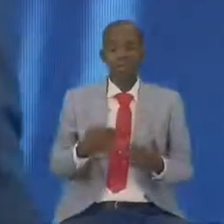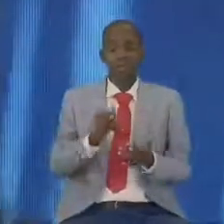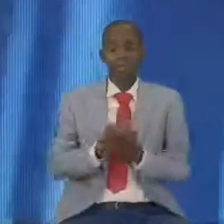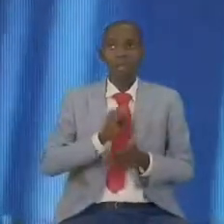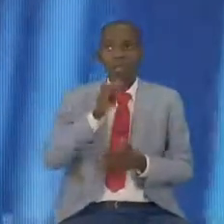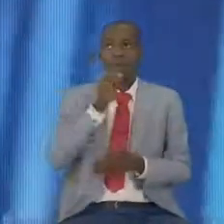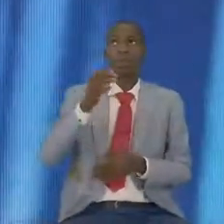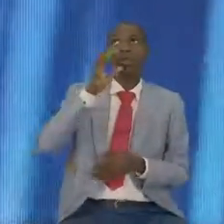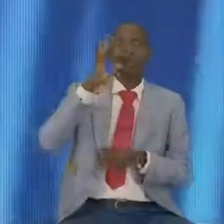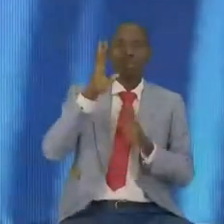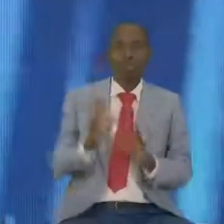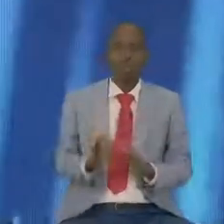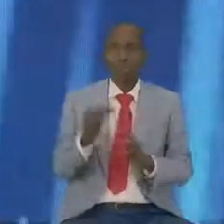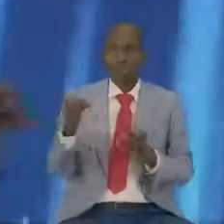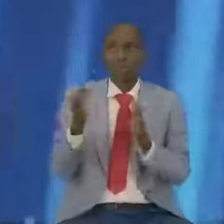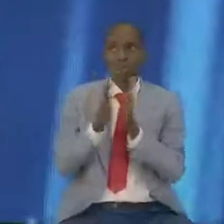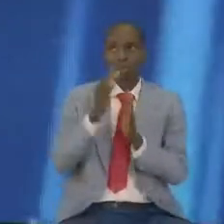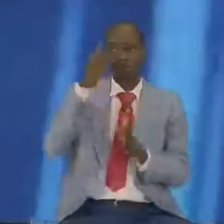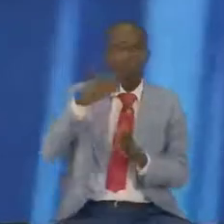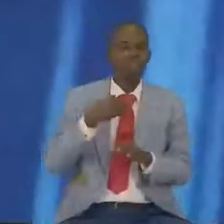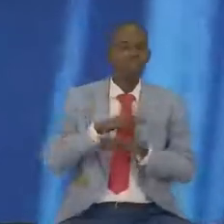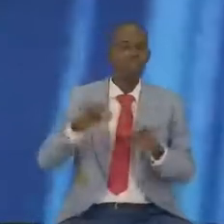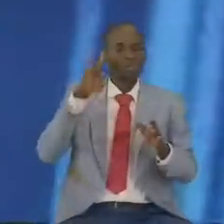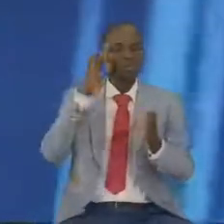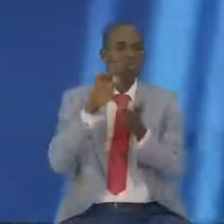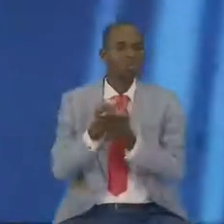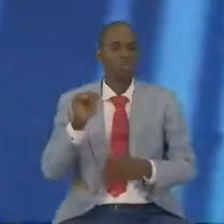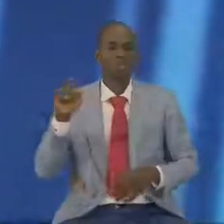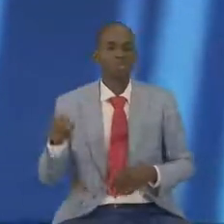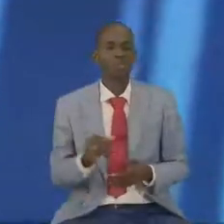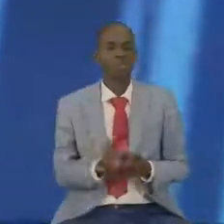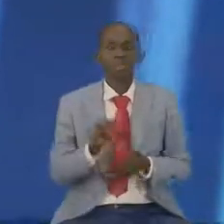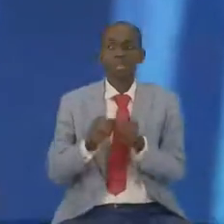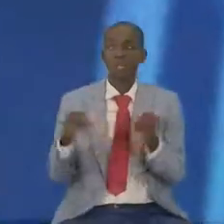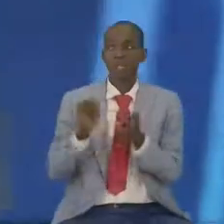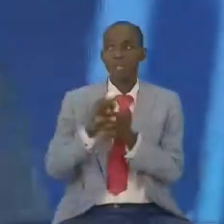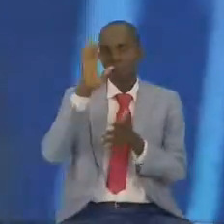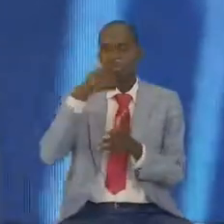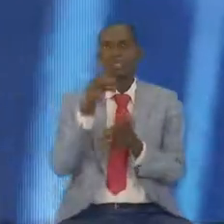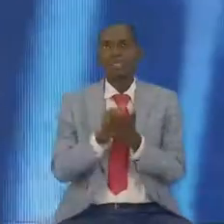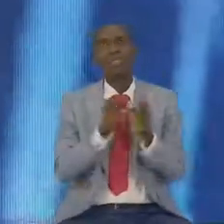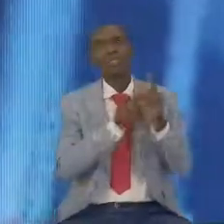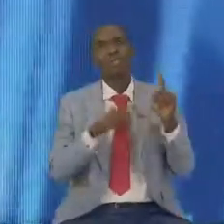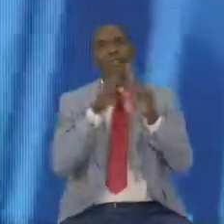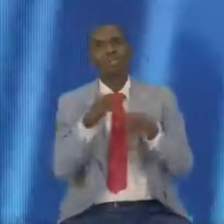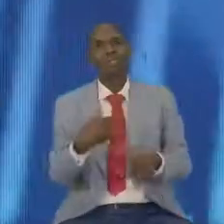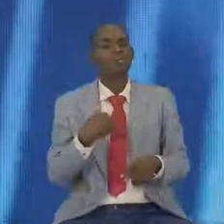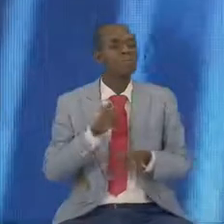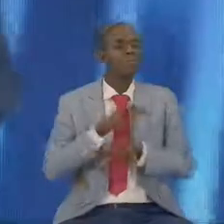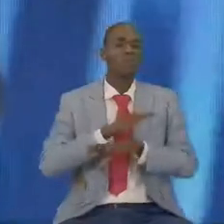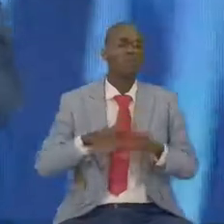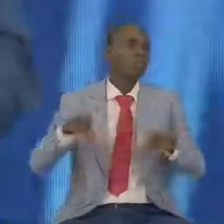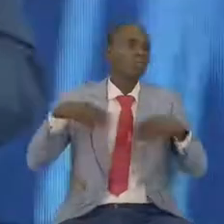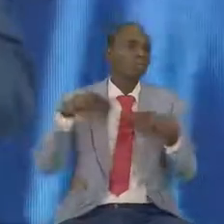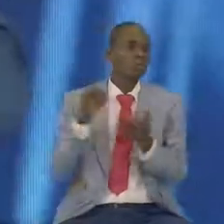pas la compréhension spirituelle. Et tout ce qu'il dit, que Dieu exauce ta prière, que Dieu t'accorde. Non, non, non, je ne crois pas, je